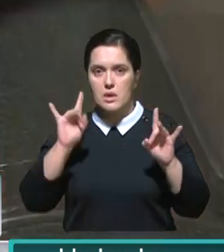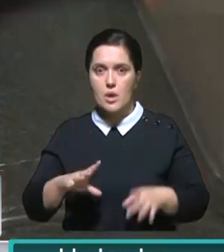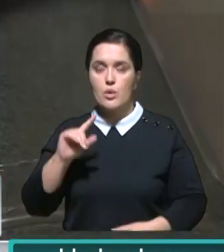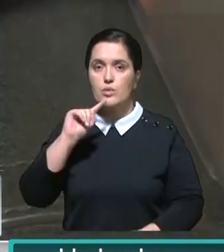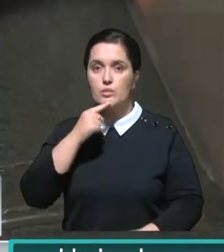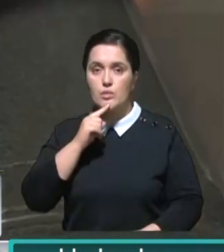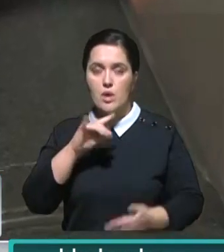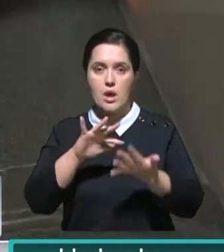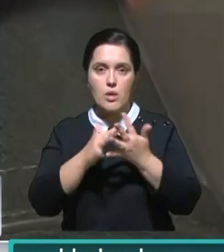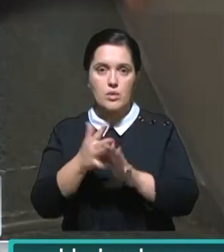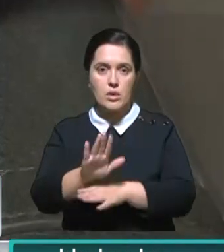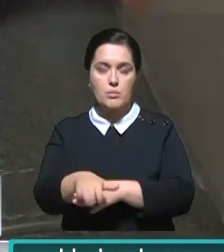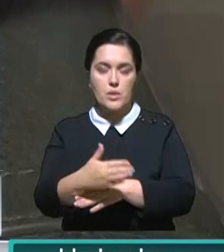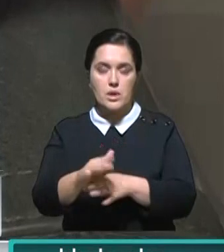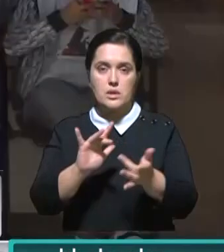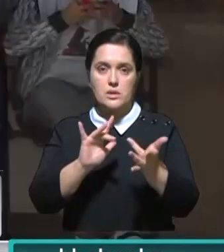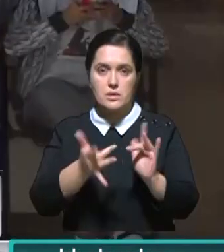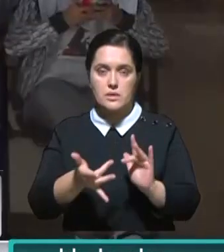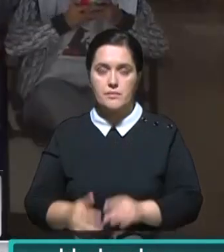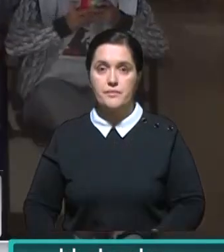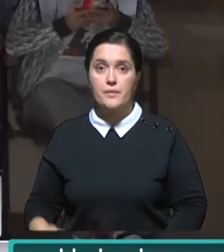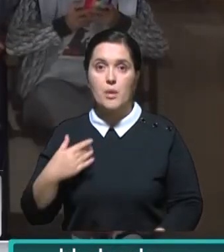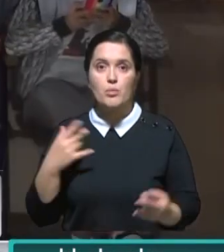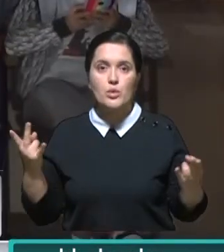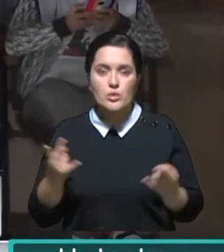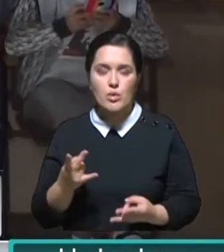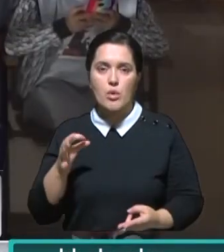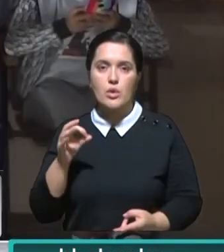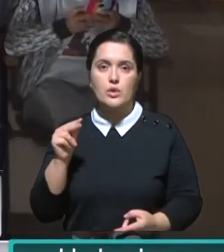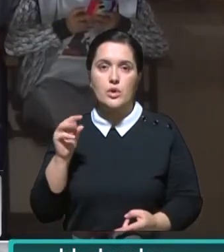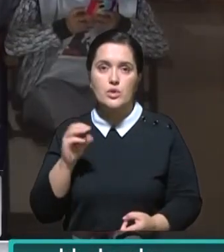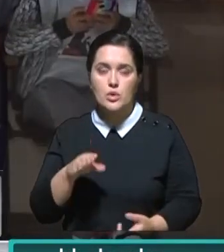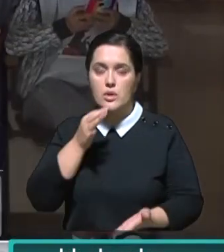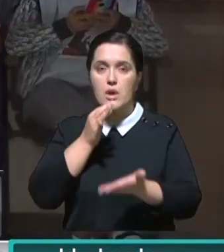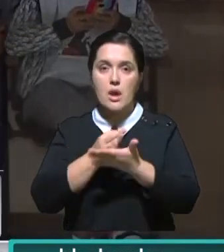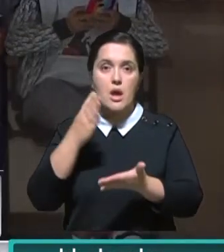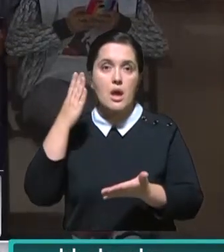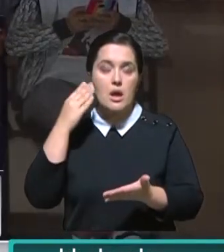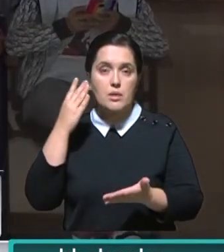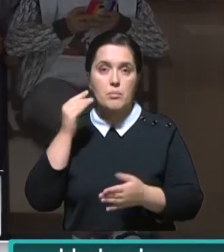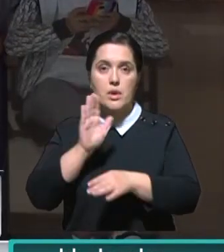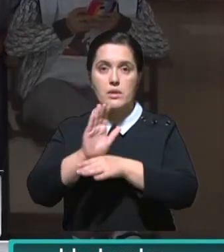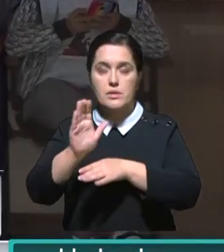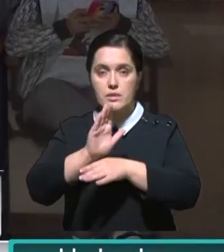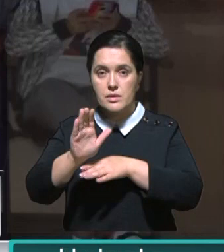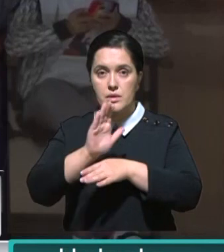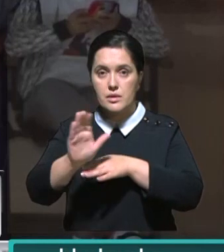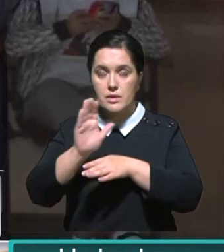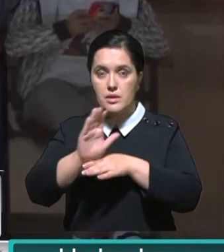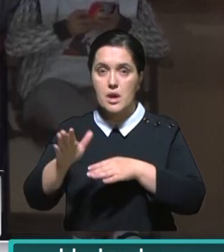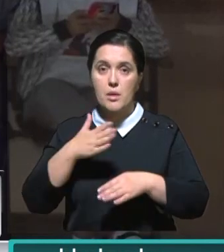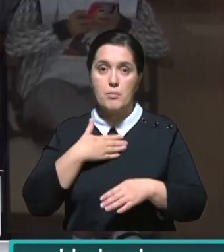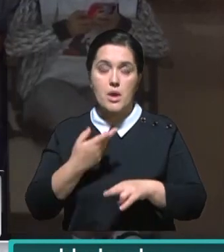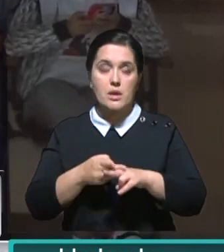В ауле нет интернета. Как нам требуется отправлять отчеты, то есть в Алмату, для достоверности информации, мы этого